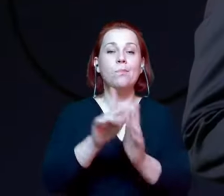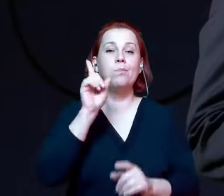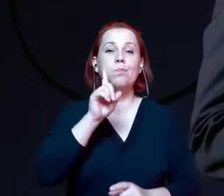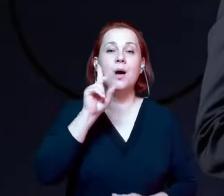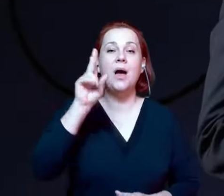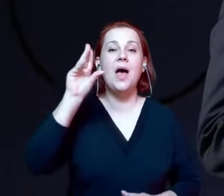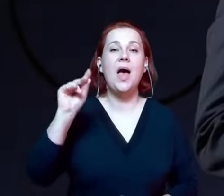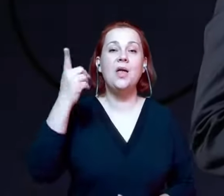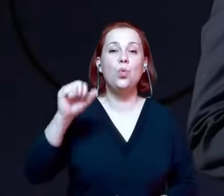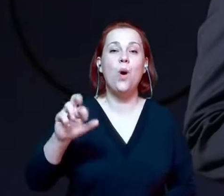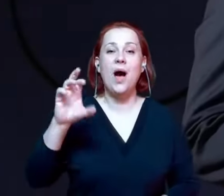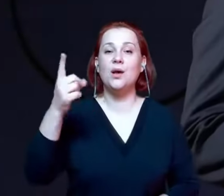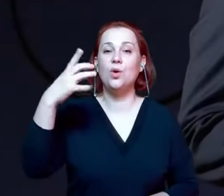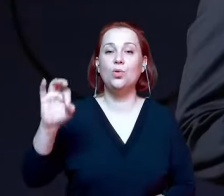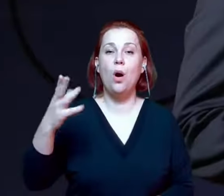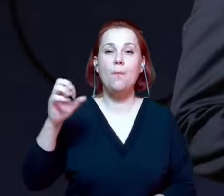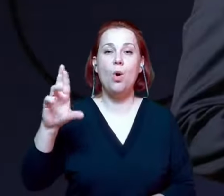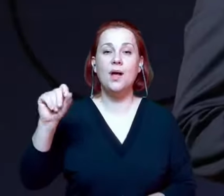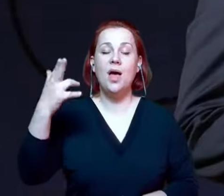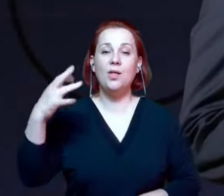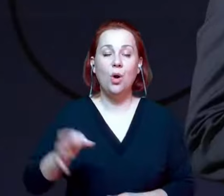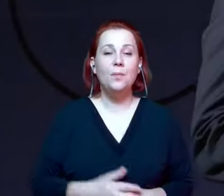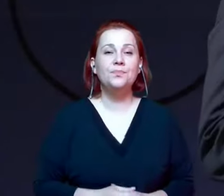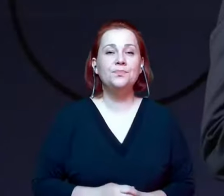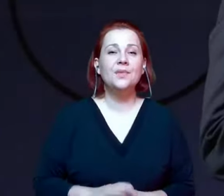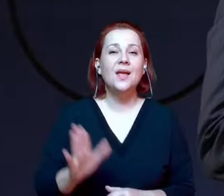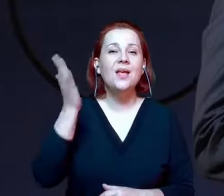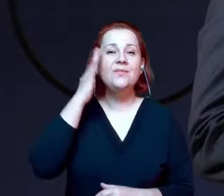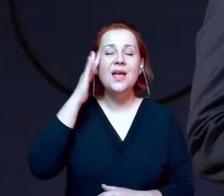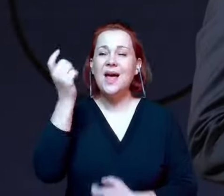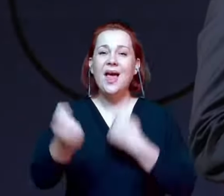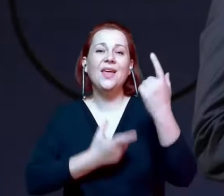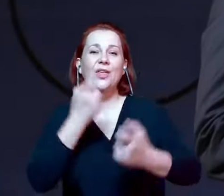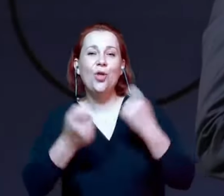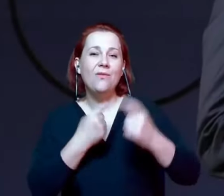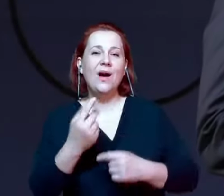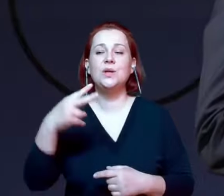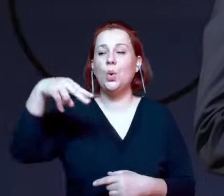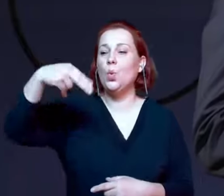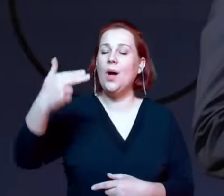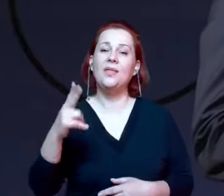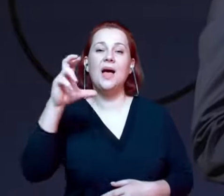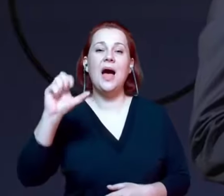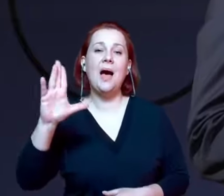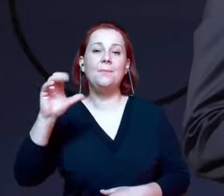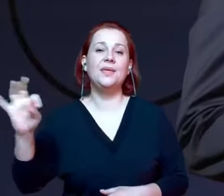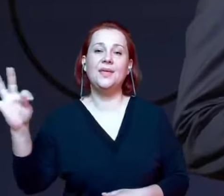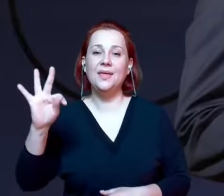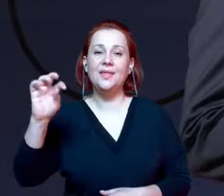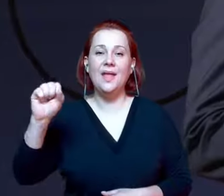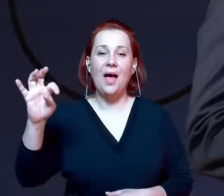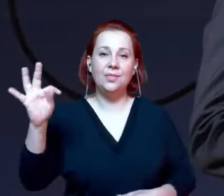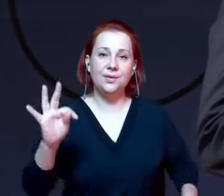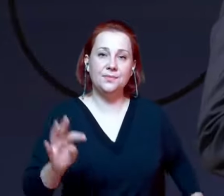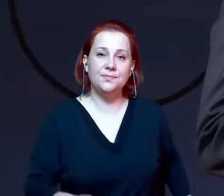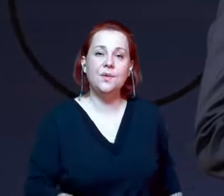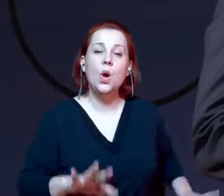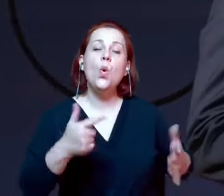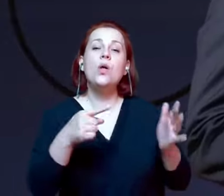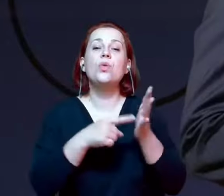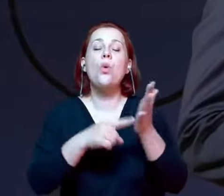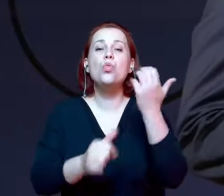Eduardo Moreno z pionu wiedzy i innowacji UN Habitat o przedstawienie koncepcji World Cities Report, czyli dokumentu,